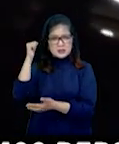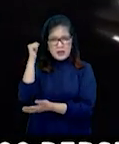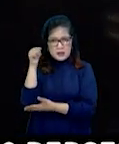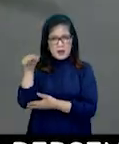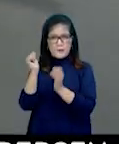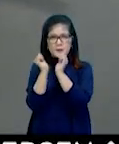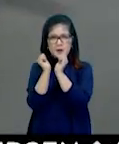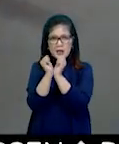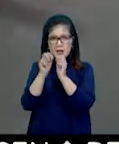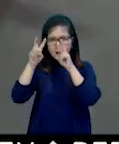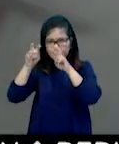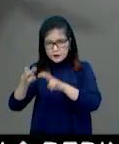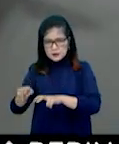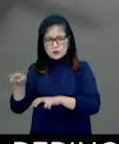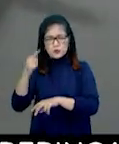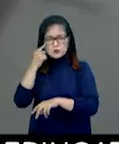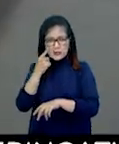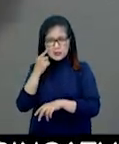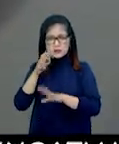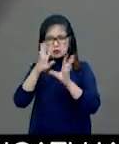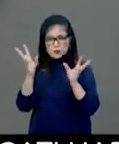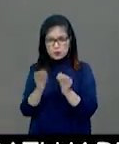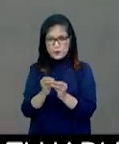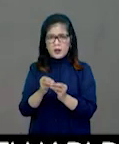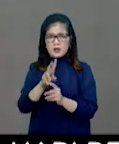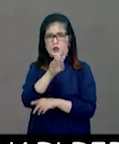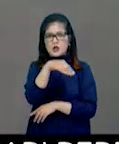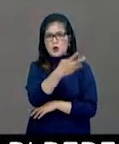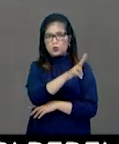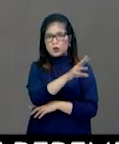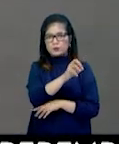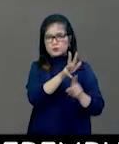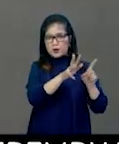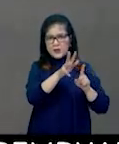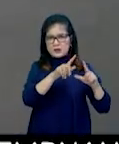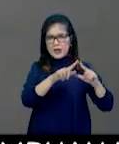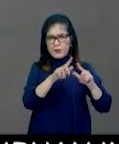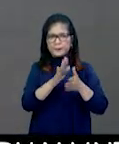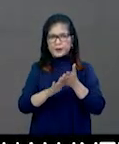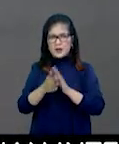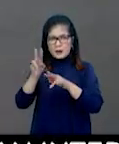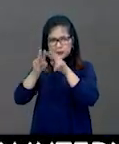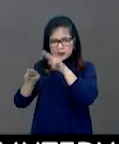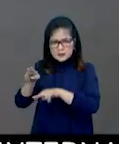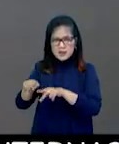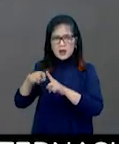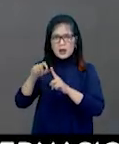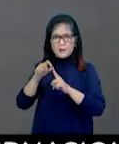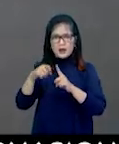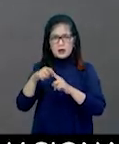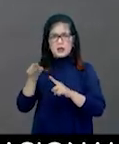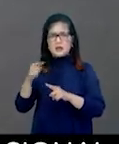penyidik dengan memeriksa sejumlah saksi. Tahun 2019, Albert pernah diperiksa KPK sebagai saksi suap pengadaan pesawat dan